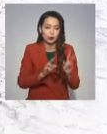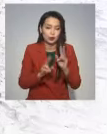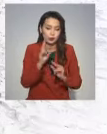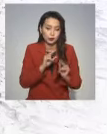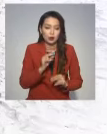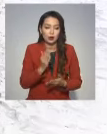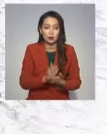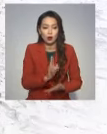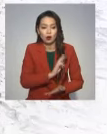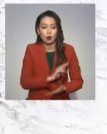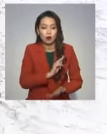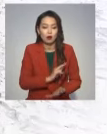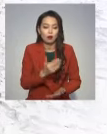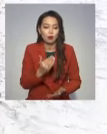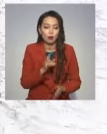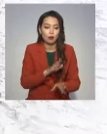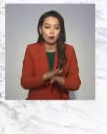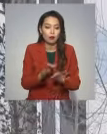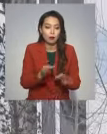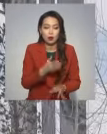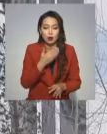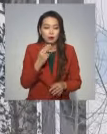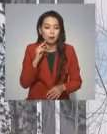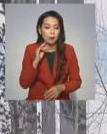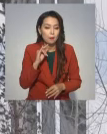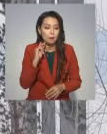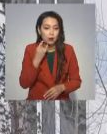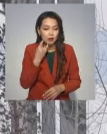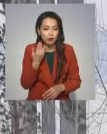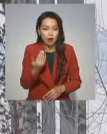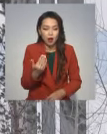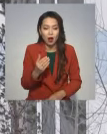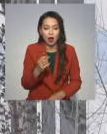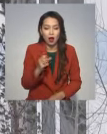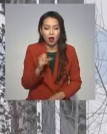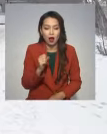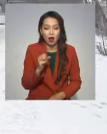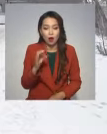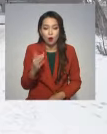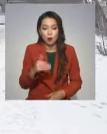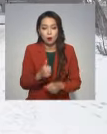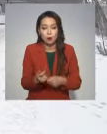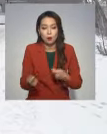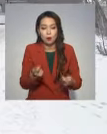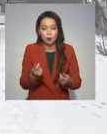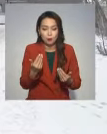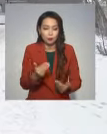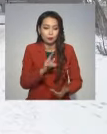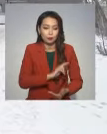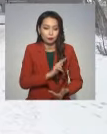Ал жұмысына салғырт қараған Павлодар Энергия акционерлік қоғамының бас директоры Вадим Лесин